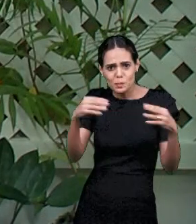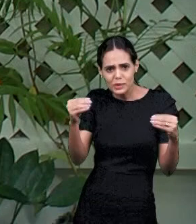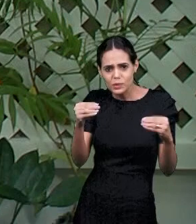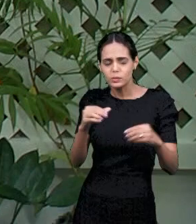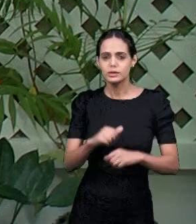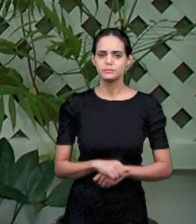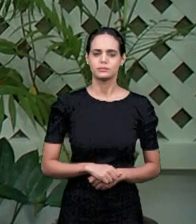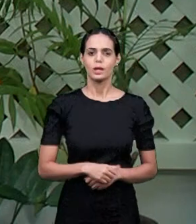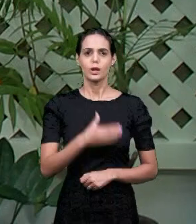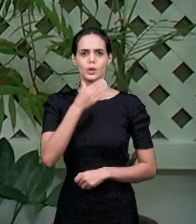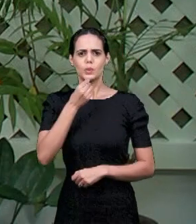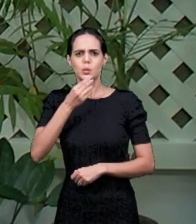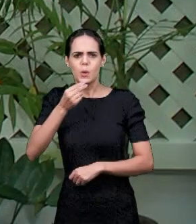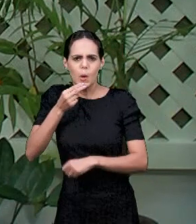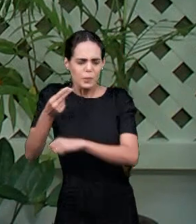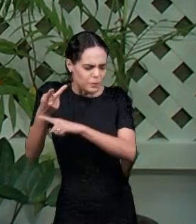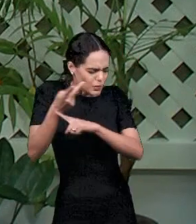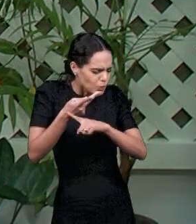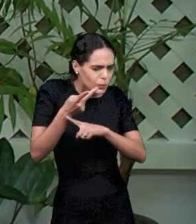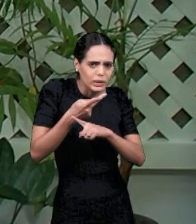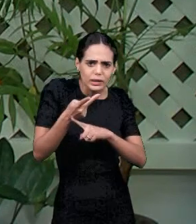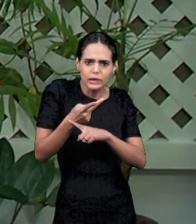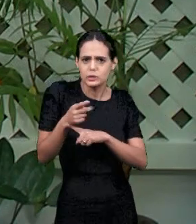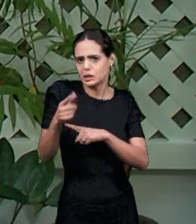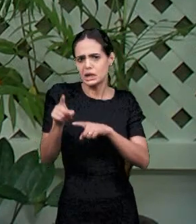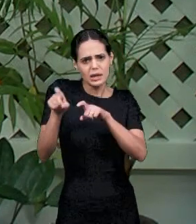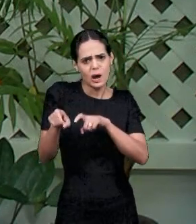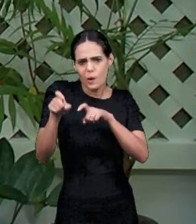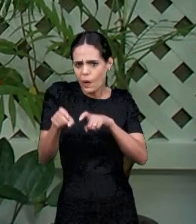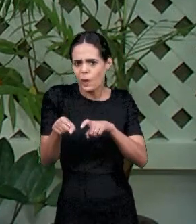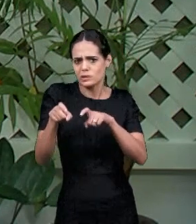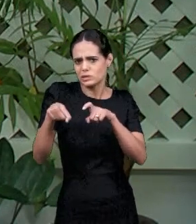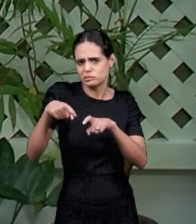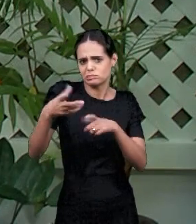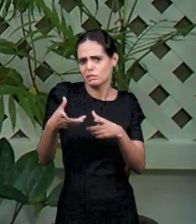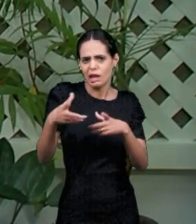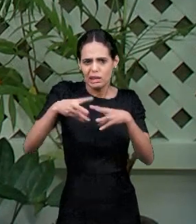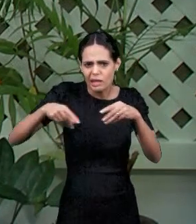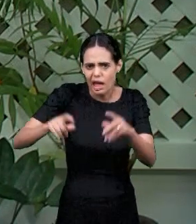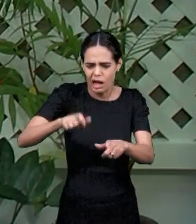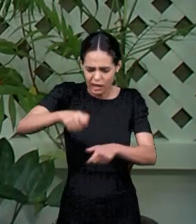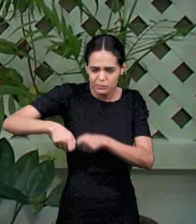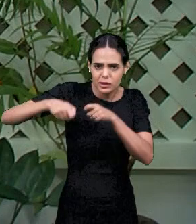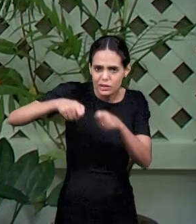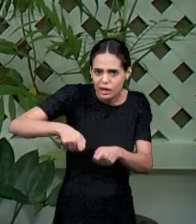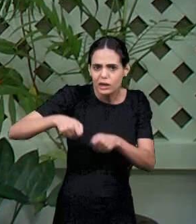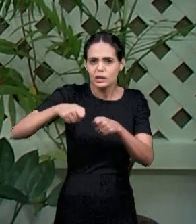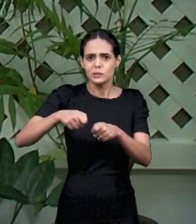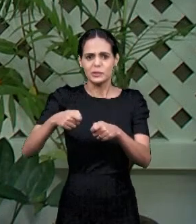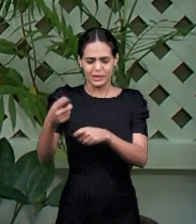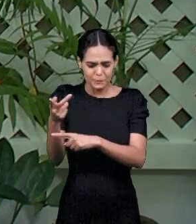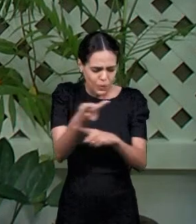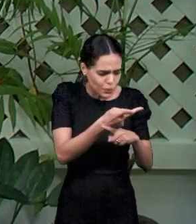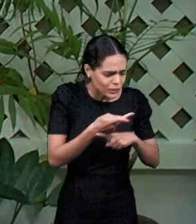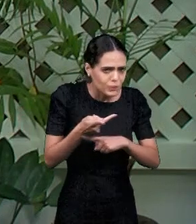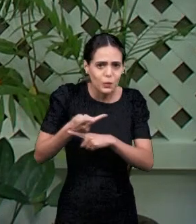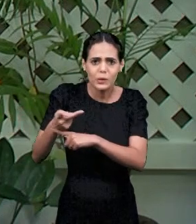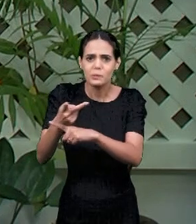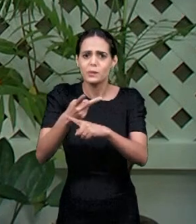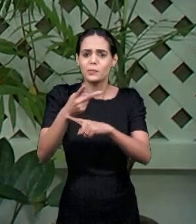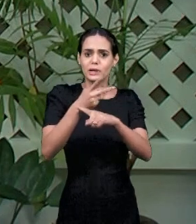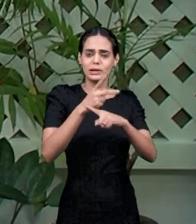avec ses instruments en train de travailler. Et tout le monde cherchait l'enfant. Personne ne le trouvait. Et du haut,